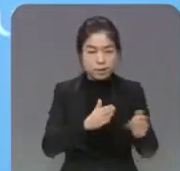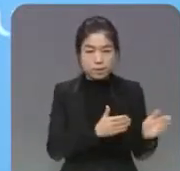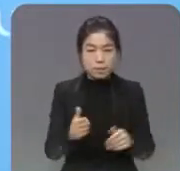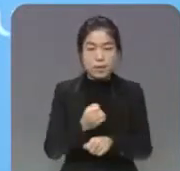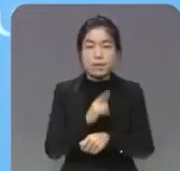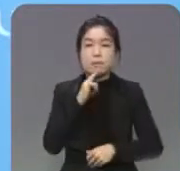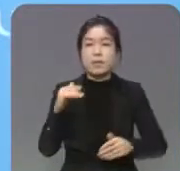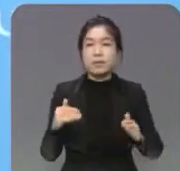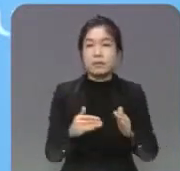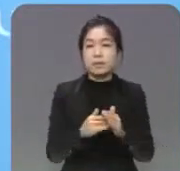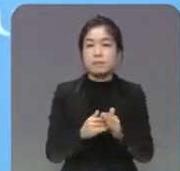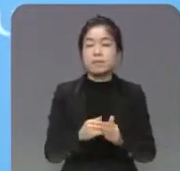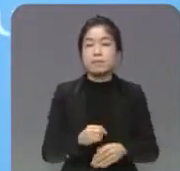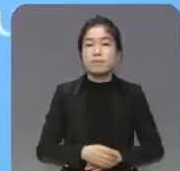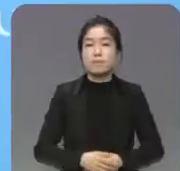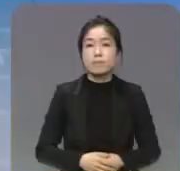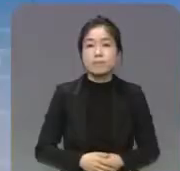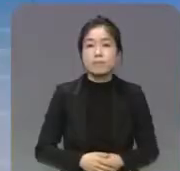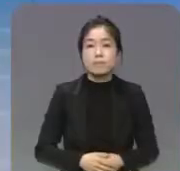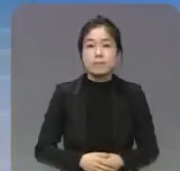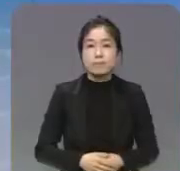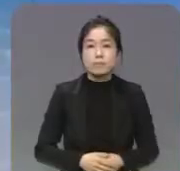가다듬겠다고 밝혔습니다.